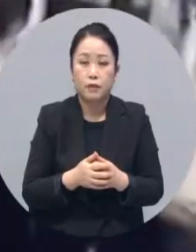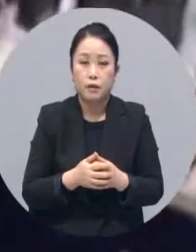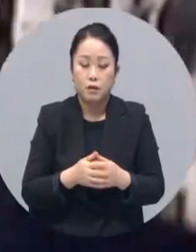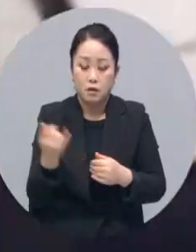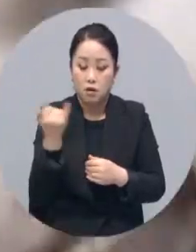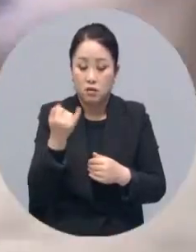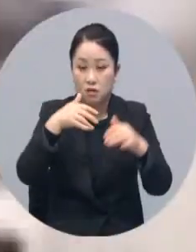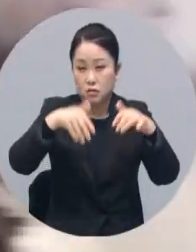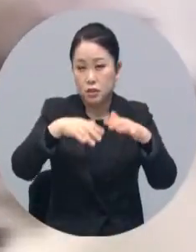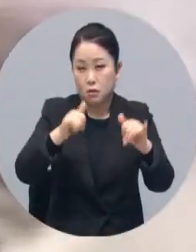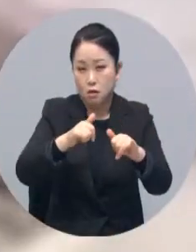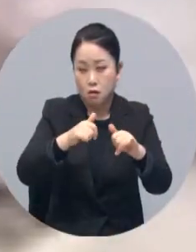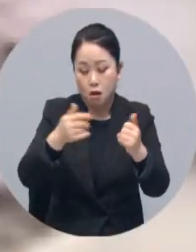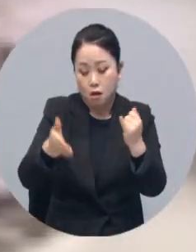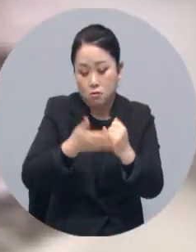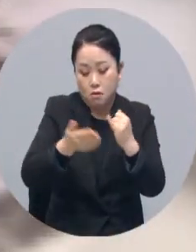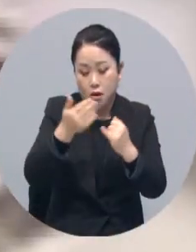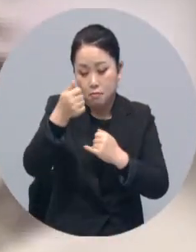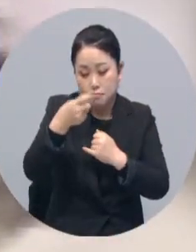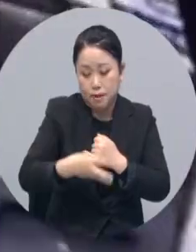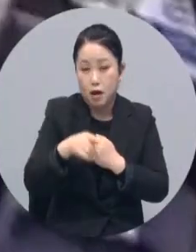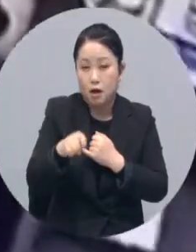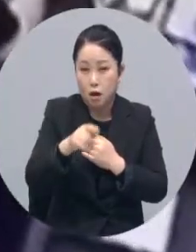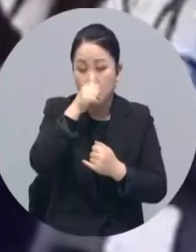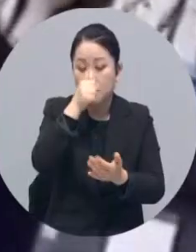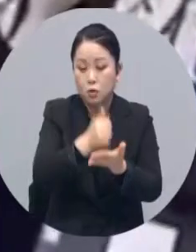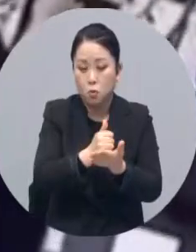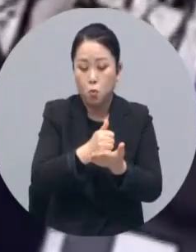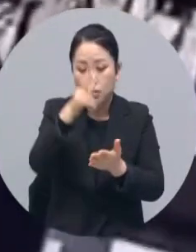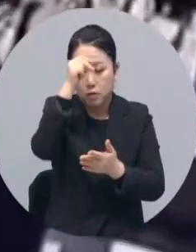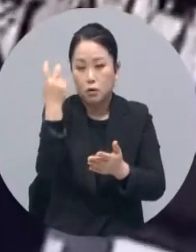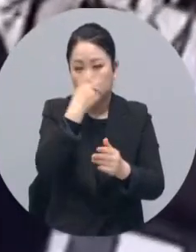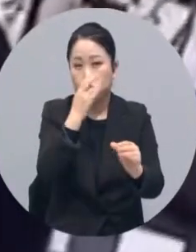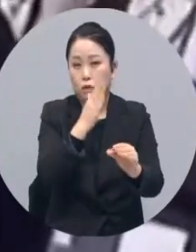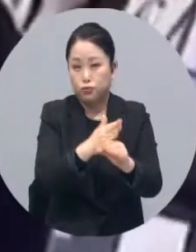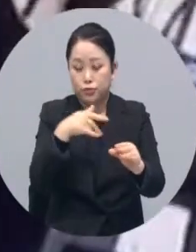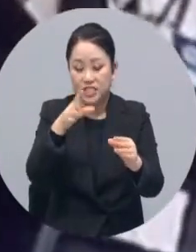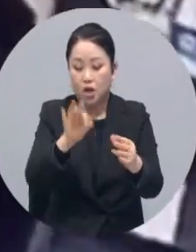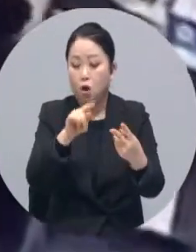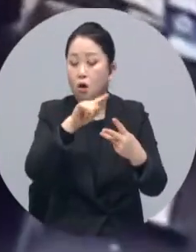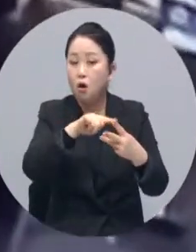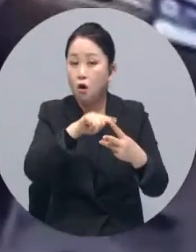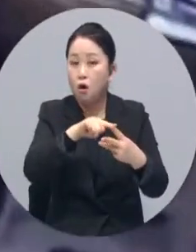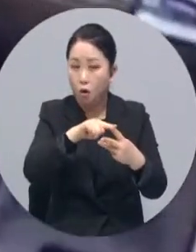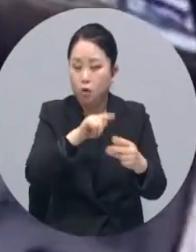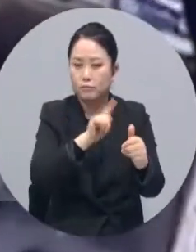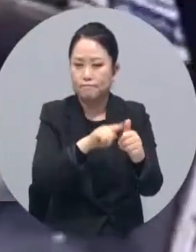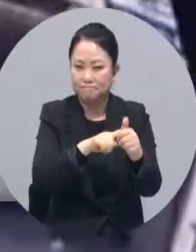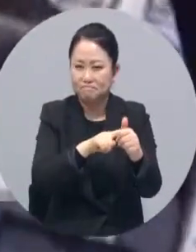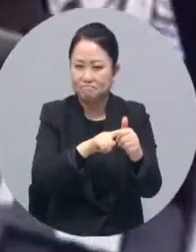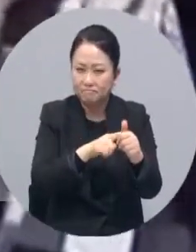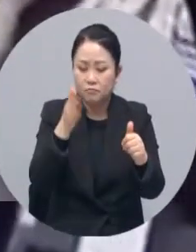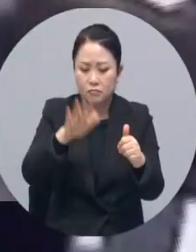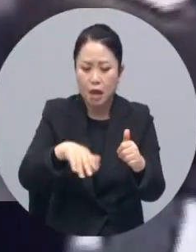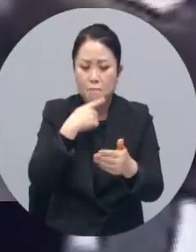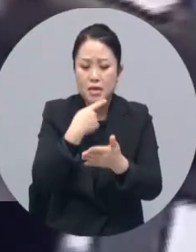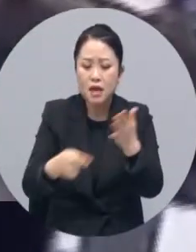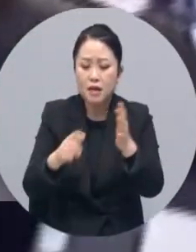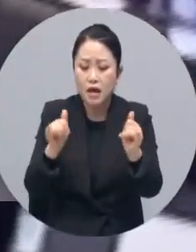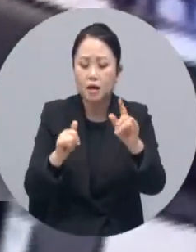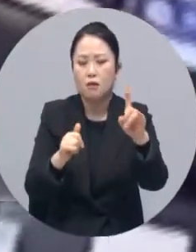여성 직원을 상습적으로 추행한 혐의로 경찰 조사를 받고 있는 정 씨. 11명이 피해를 호소하고 있는데 정 씨가